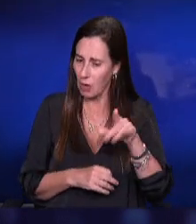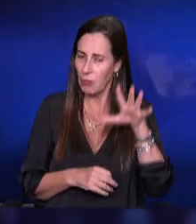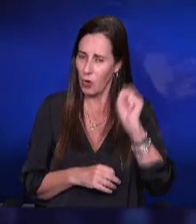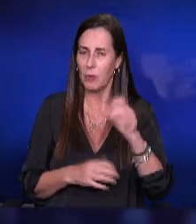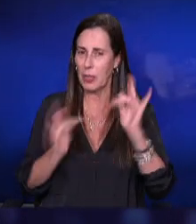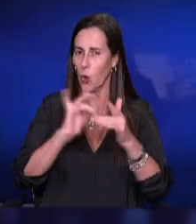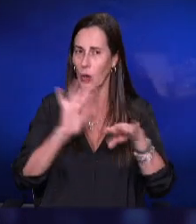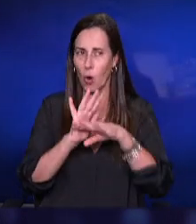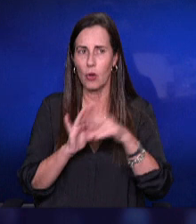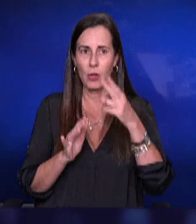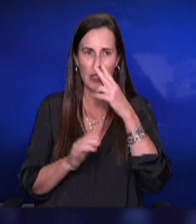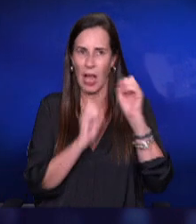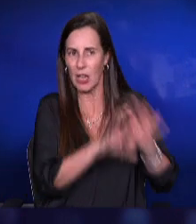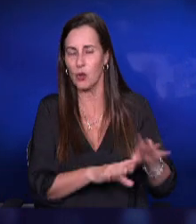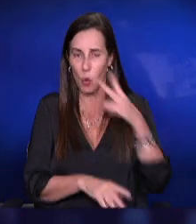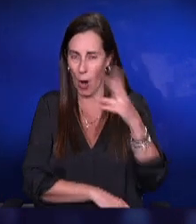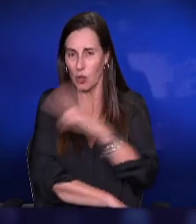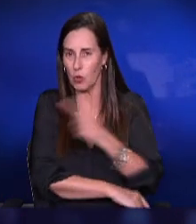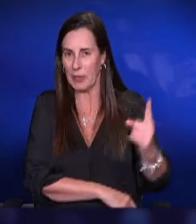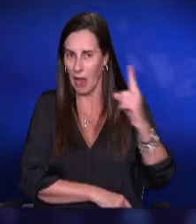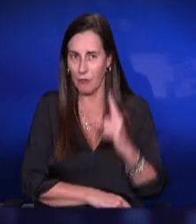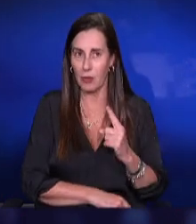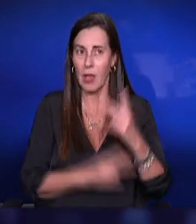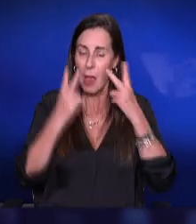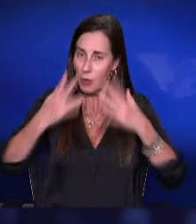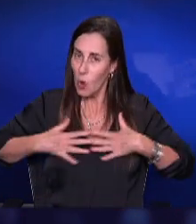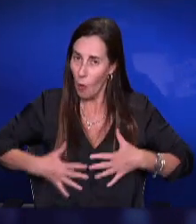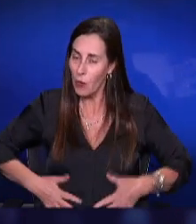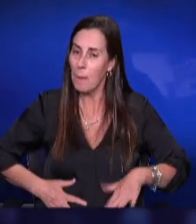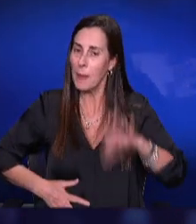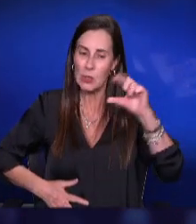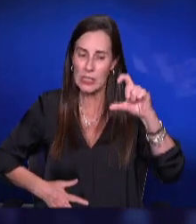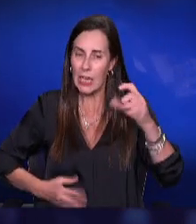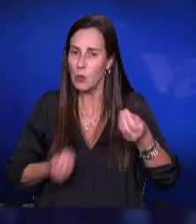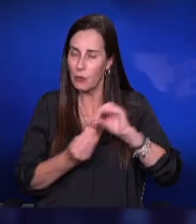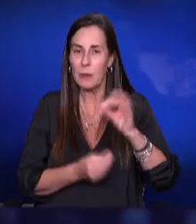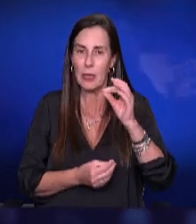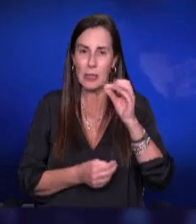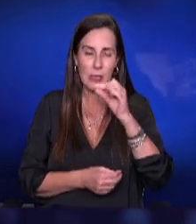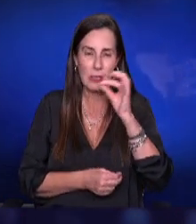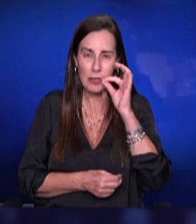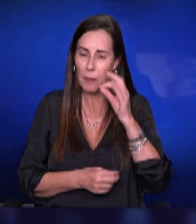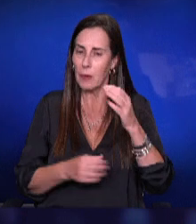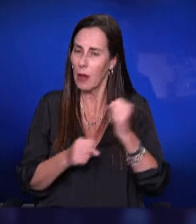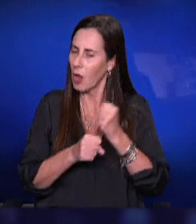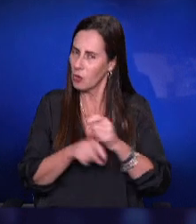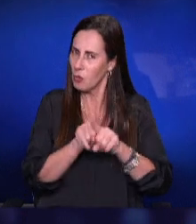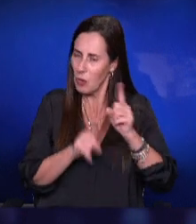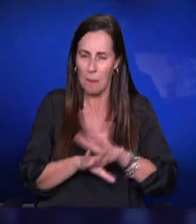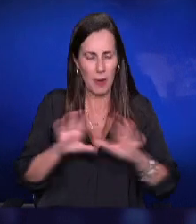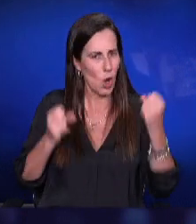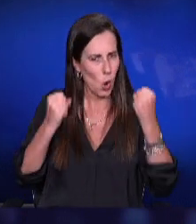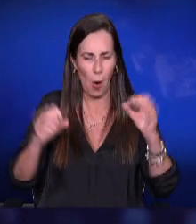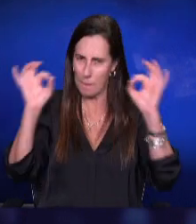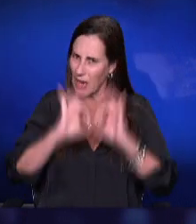לחוק, שאותו ניסה להשליך כשהבחין בשוטרים. בחיפוש על גופו נמצאה סקית נוספת עם סמים. האכיפה בוצעה כדין, בלי שימוש בכוח